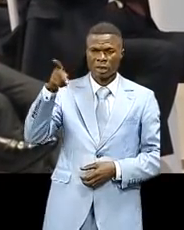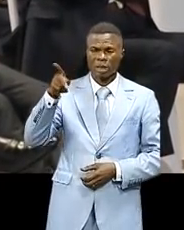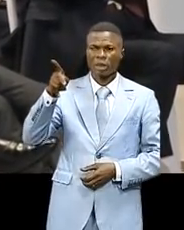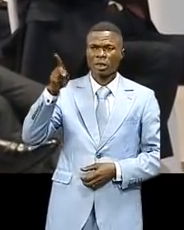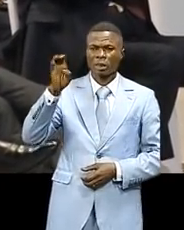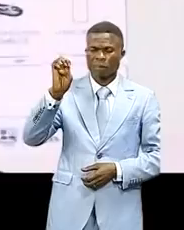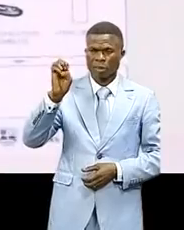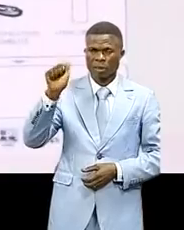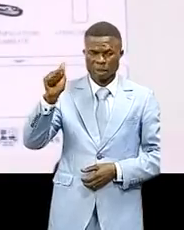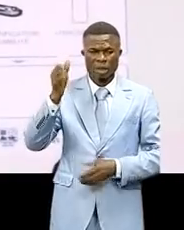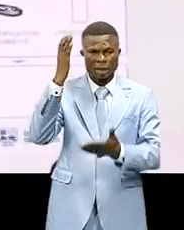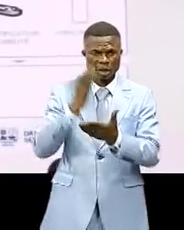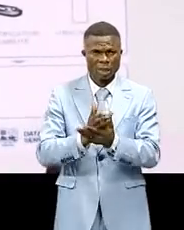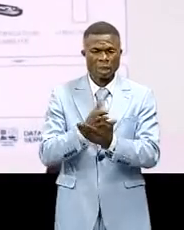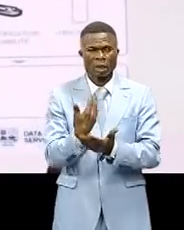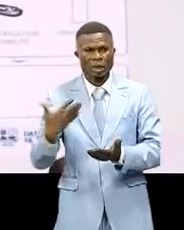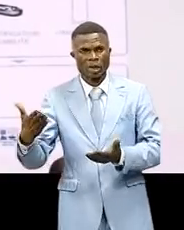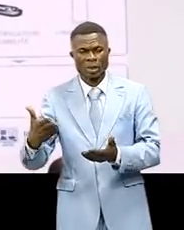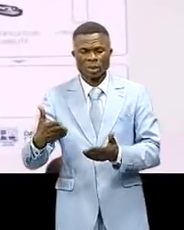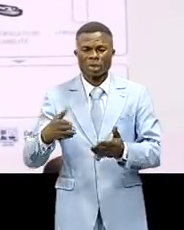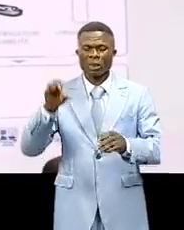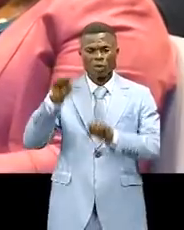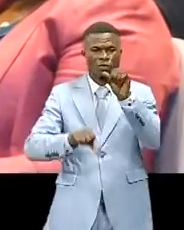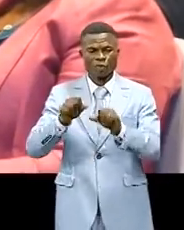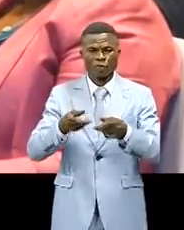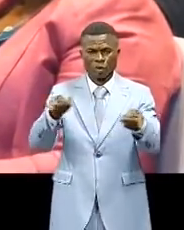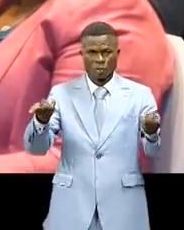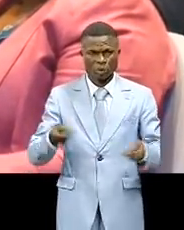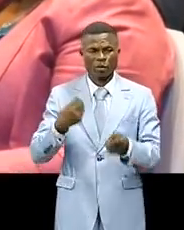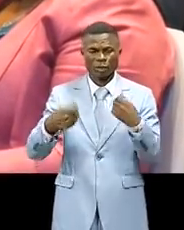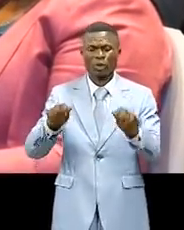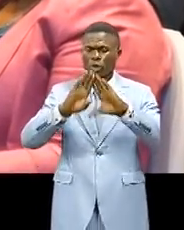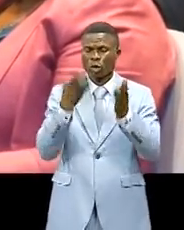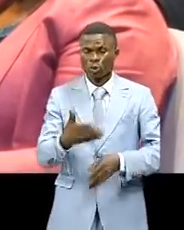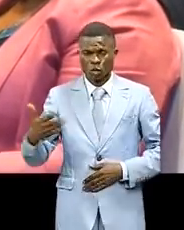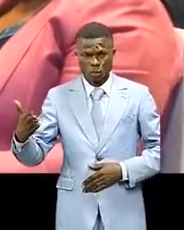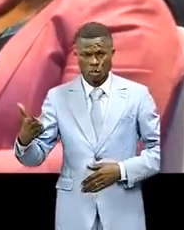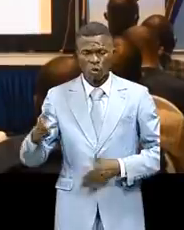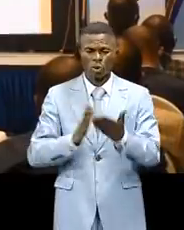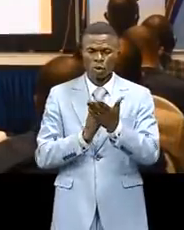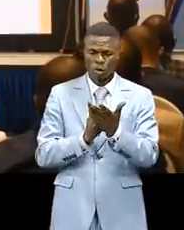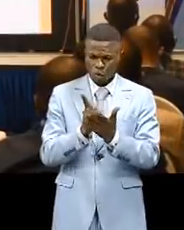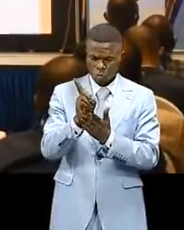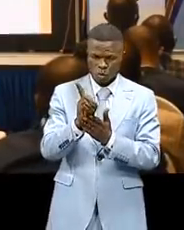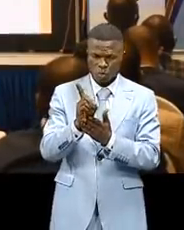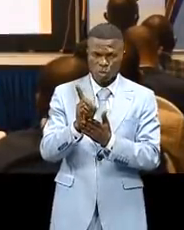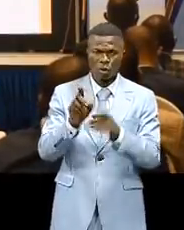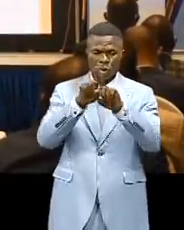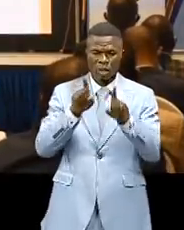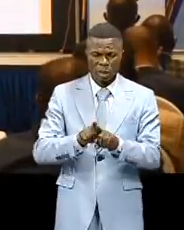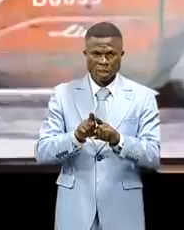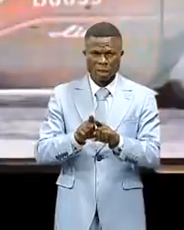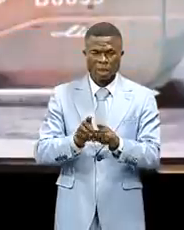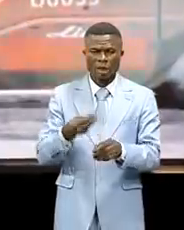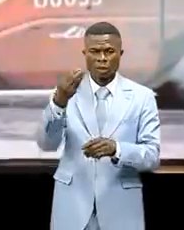mettre fin aux produits informelle sur le marché c'est-à-dire tous produits soumis aux droits d'accises et qui ne porte pas